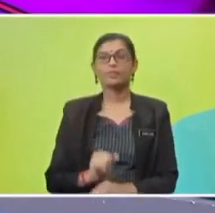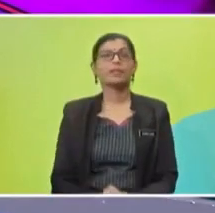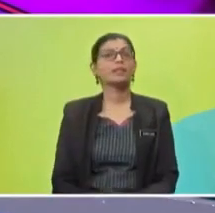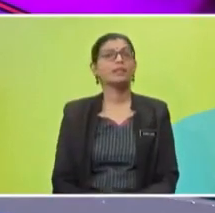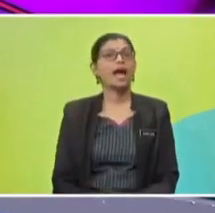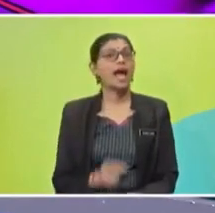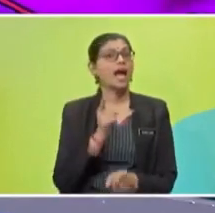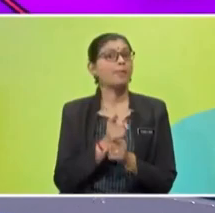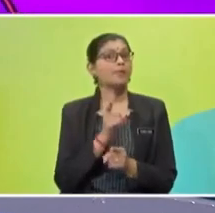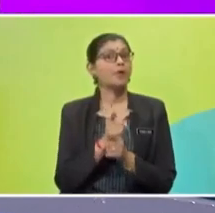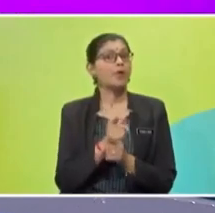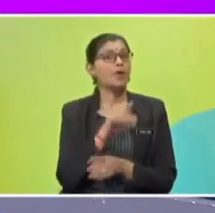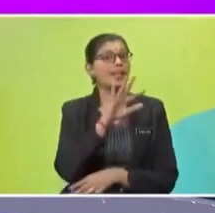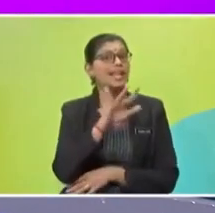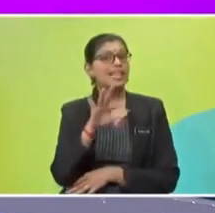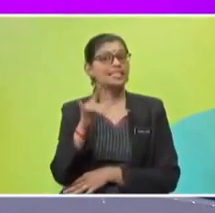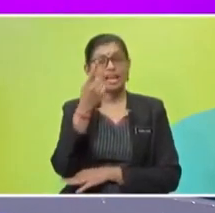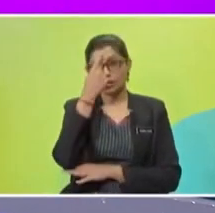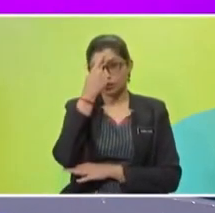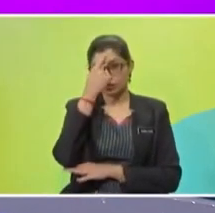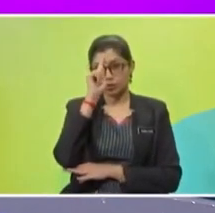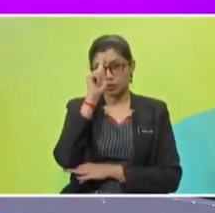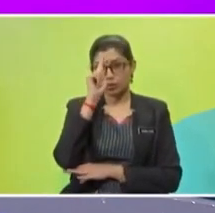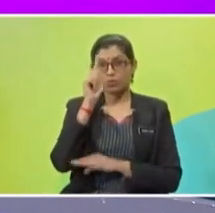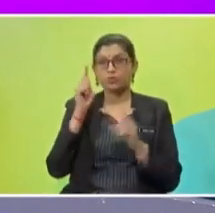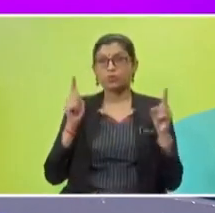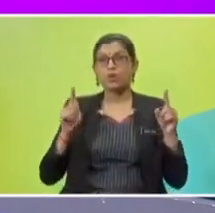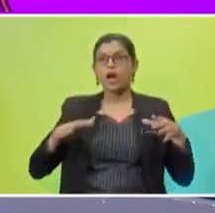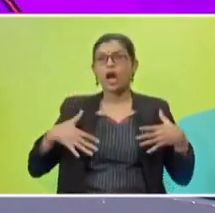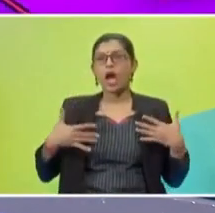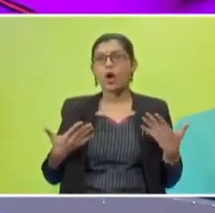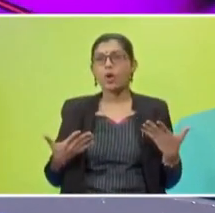bye lembu macam Indonesia paint